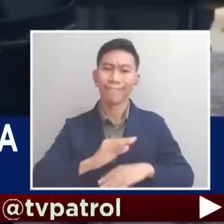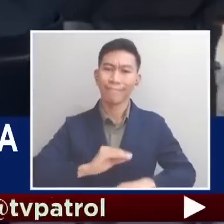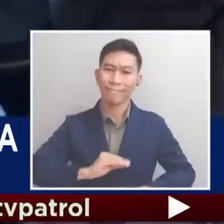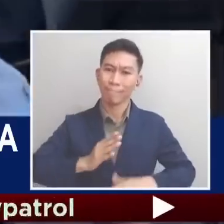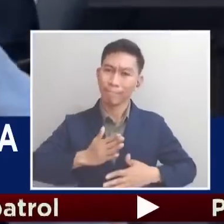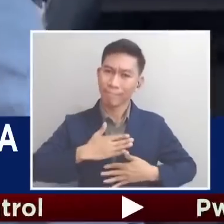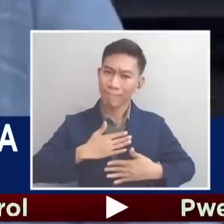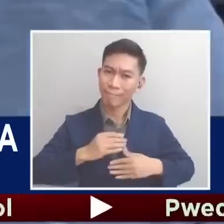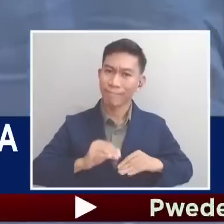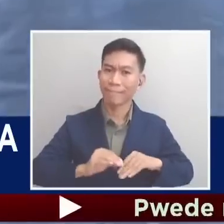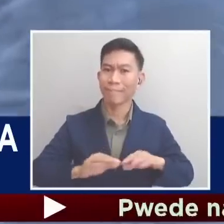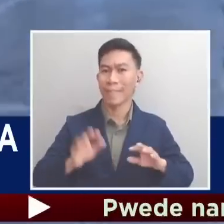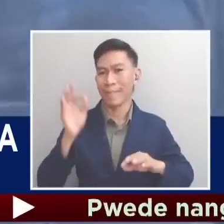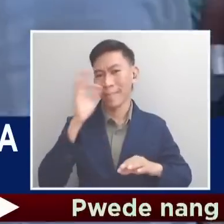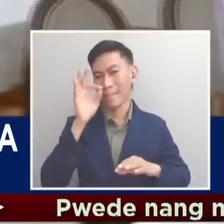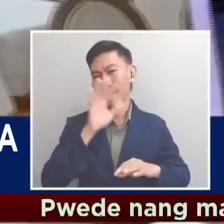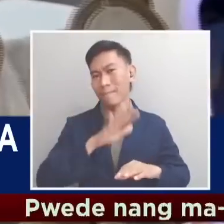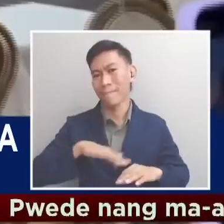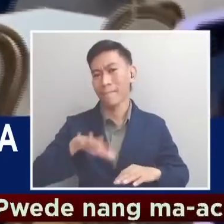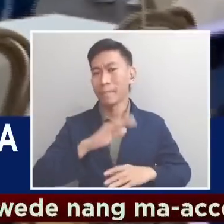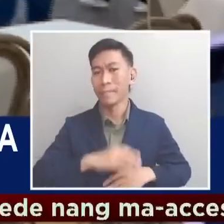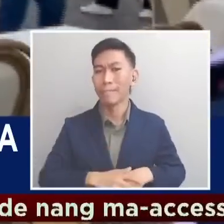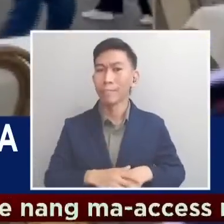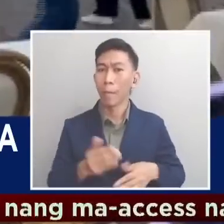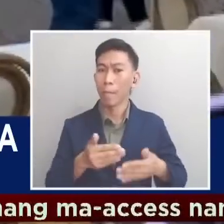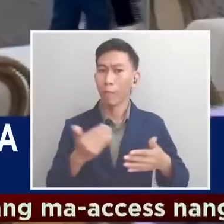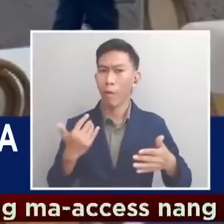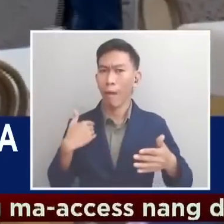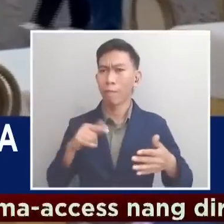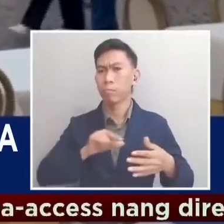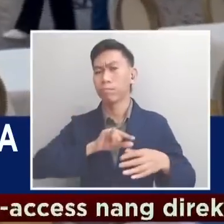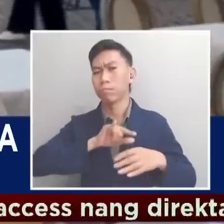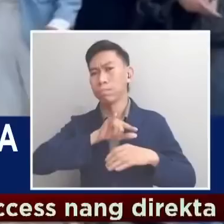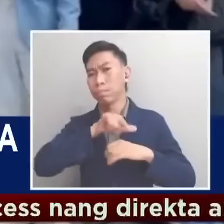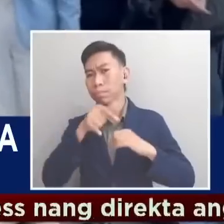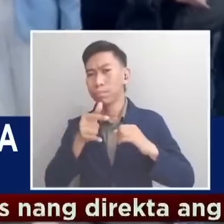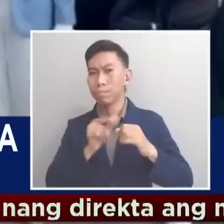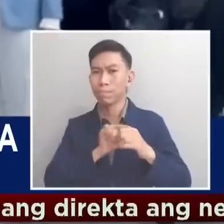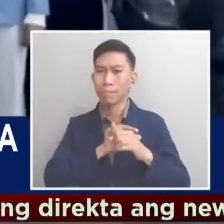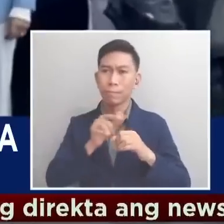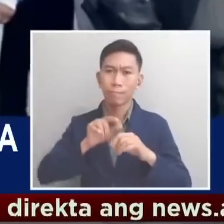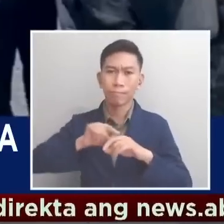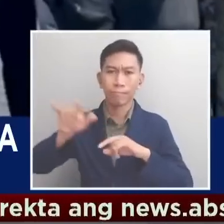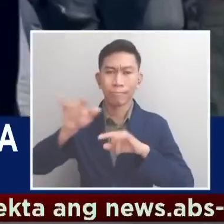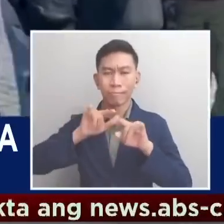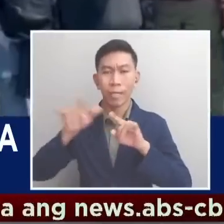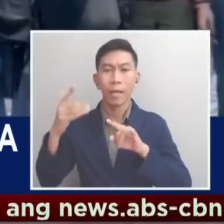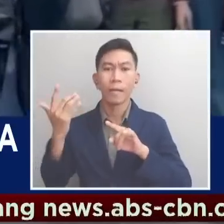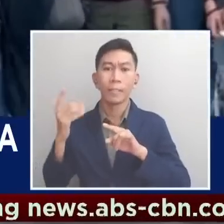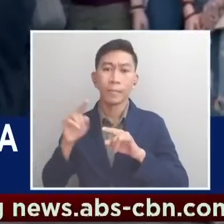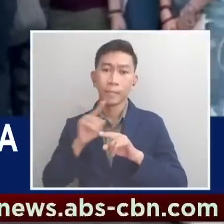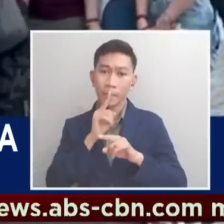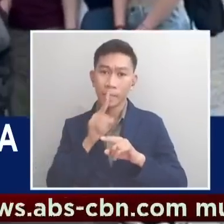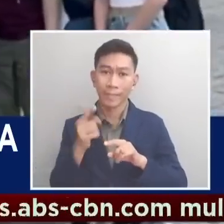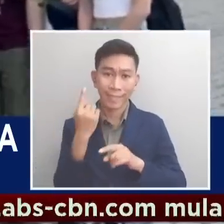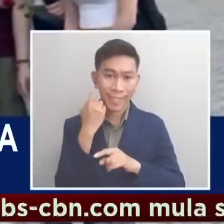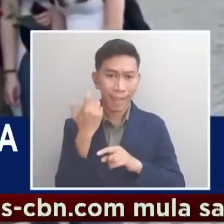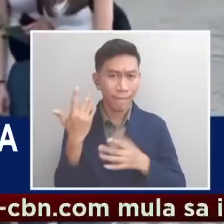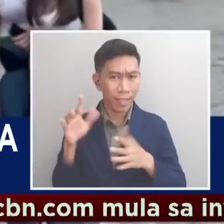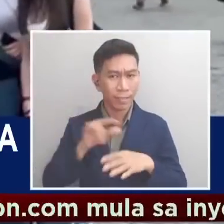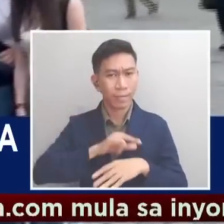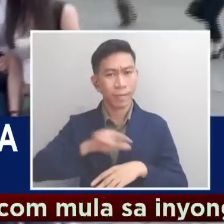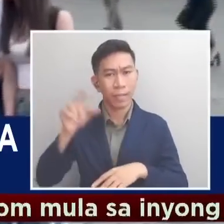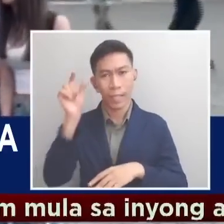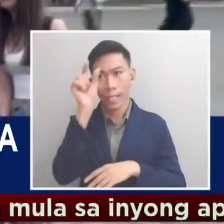nito, sunod-sunod ang biyahe abroad ng bida ng high-rating teleserye na The Iron Heart. Matatanda ang kamakailan ay nag-shoot sa Italia si